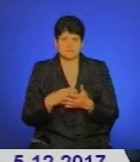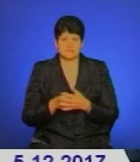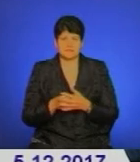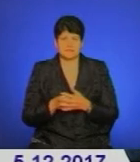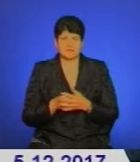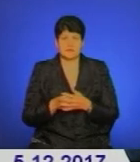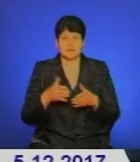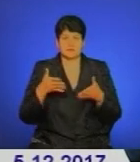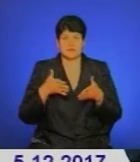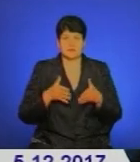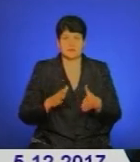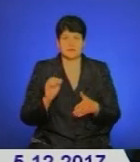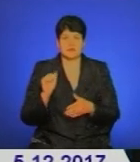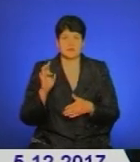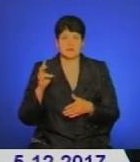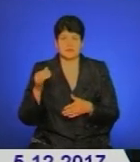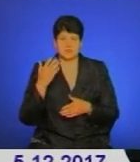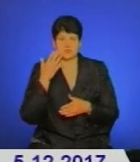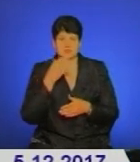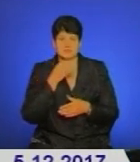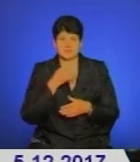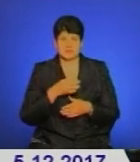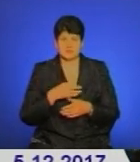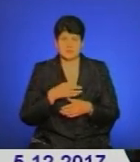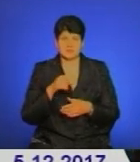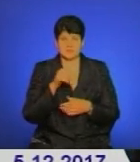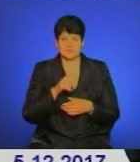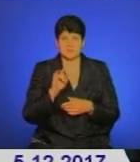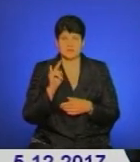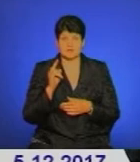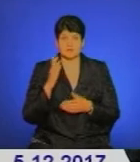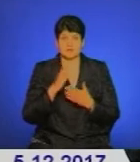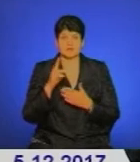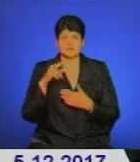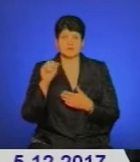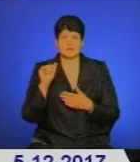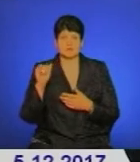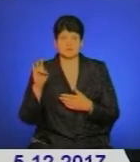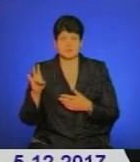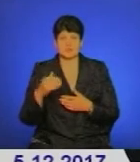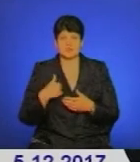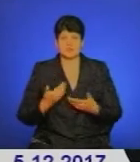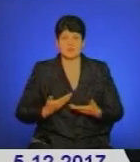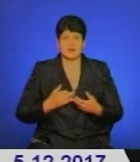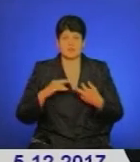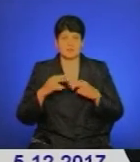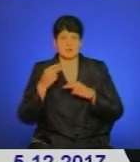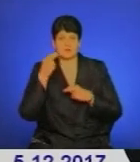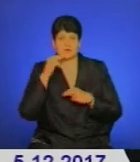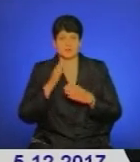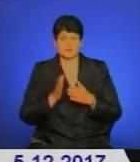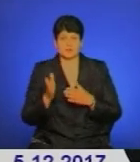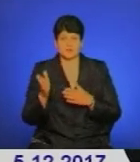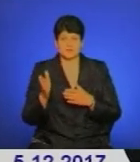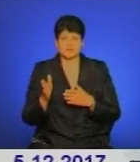А з народженням Ангелінки, коли нам сказали її діагноз, наше життя змінилося в кращу сторону. Дочка Жанни, Оленка,